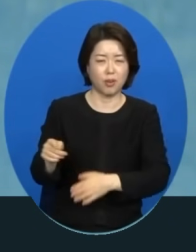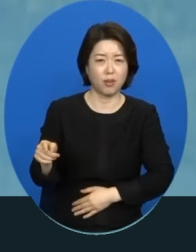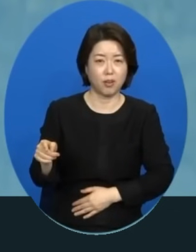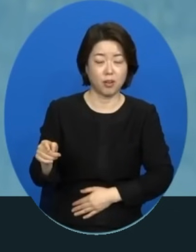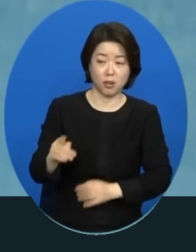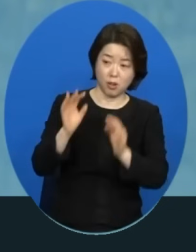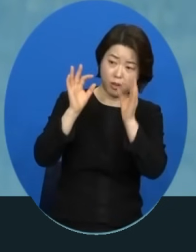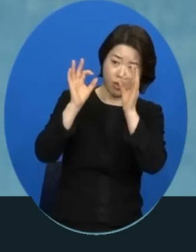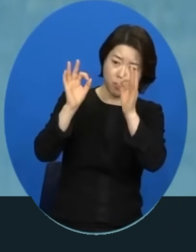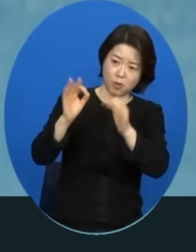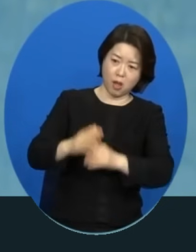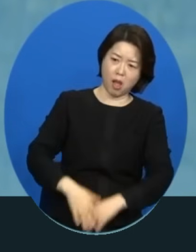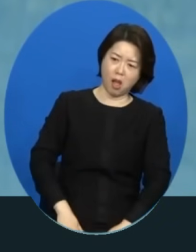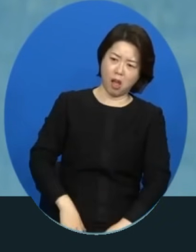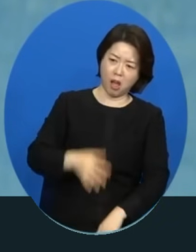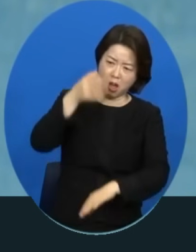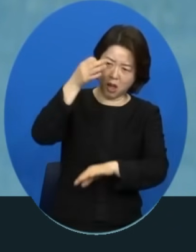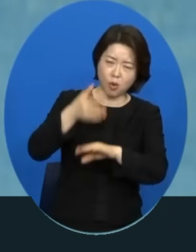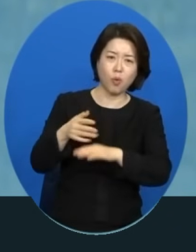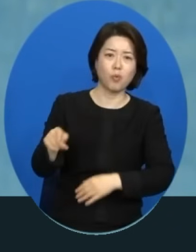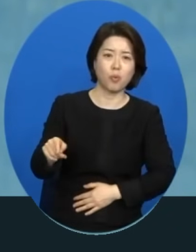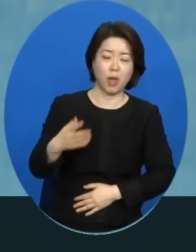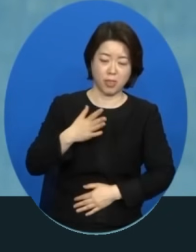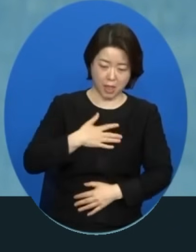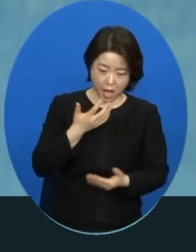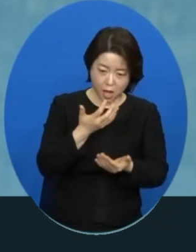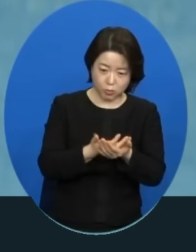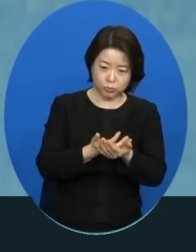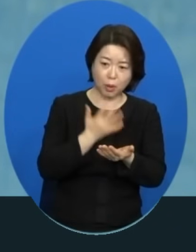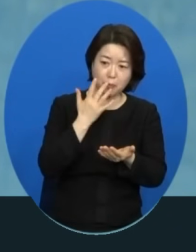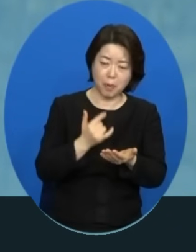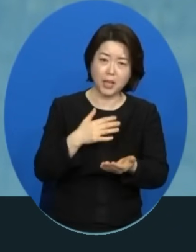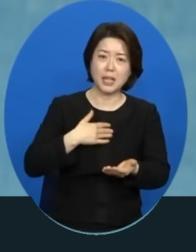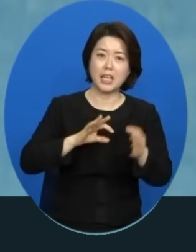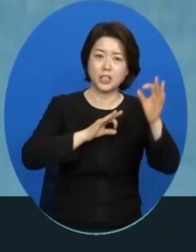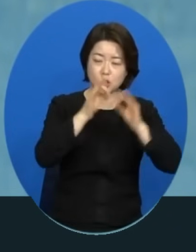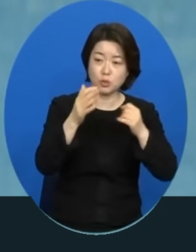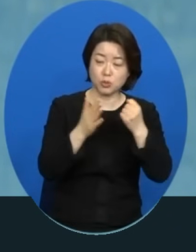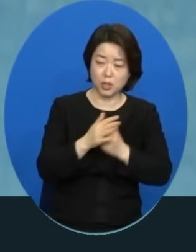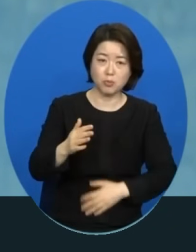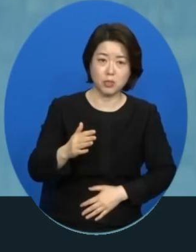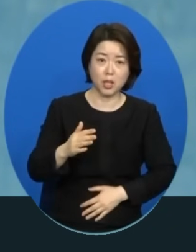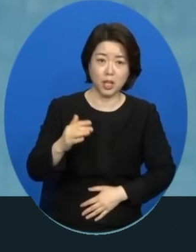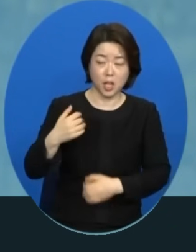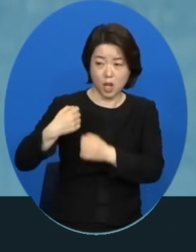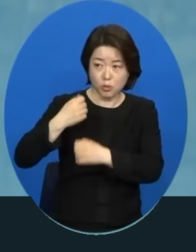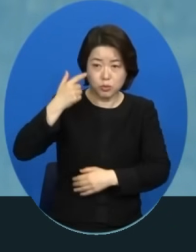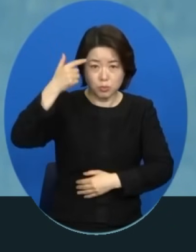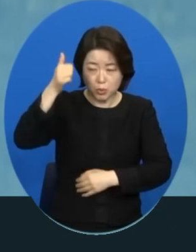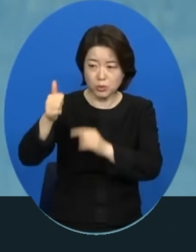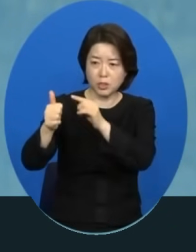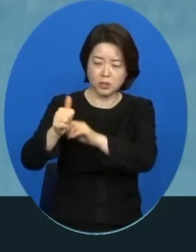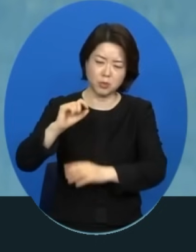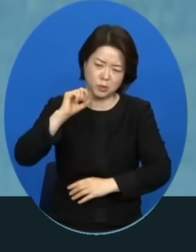거예요. 제가 그 문서 하나 놓친 것 때문에 저 때문에 그 군종참모님이 그 어려움을 받게